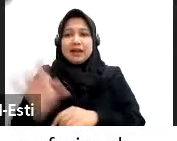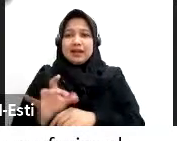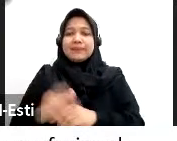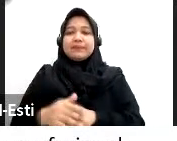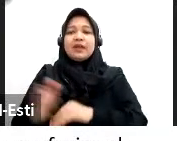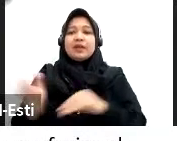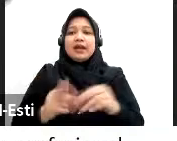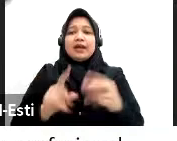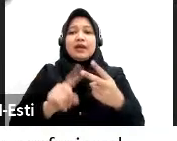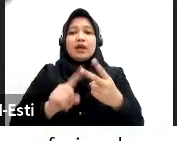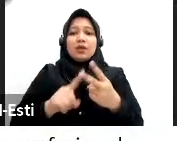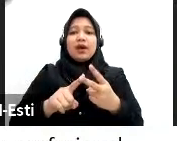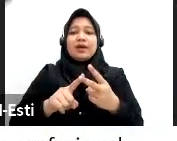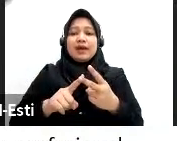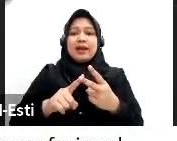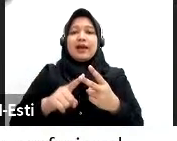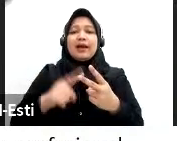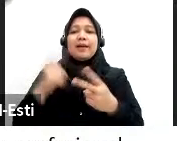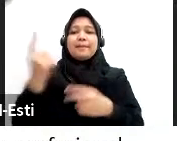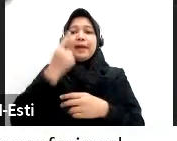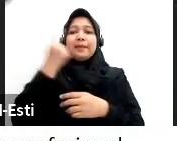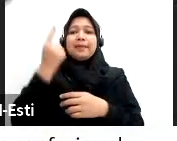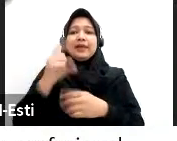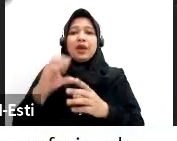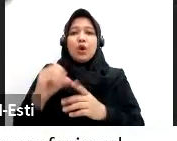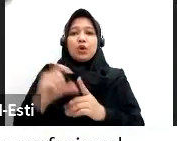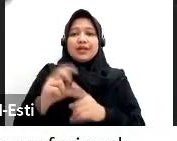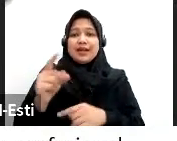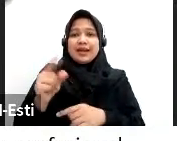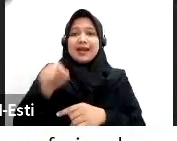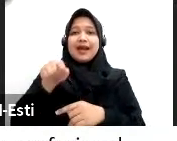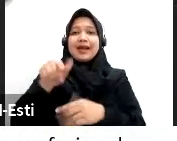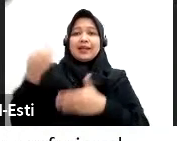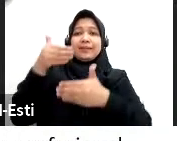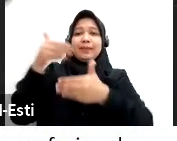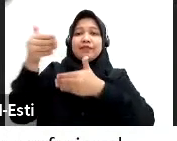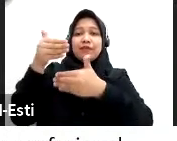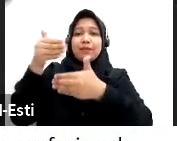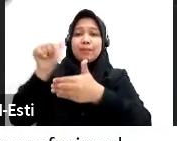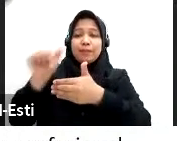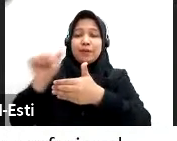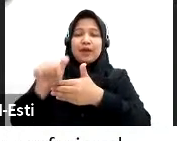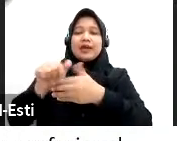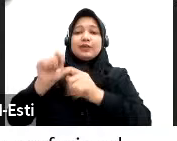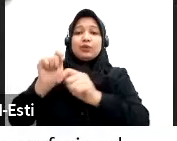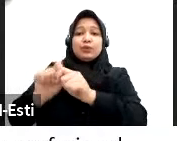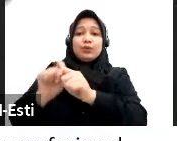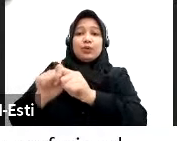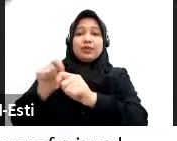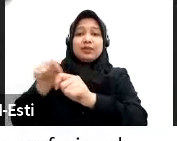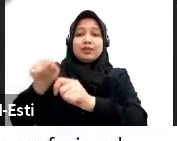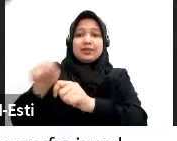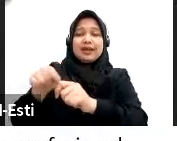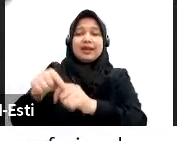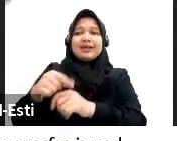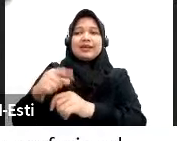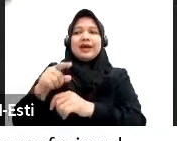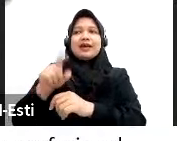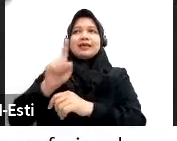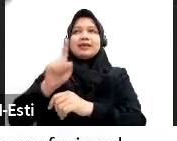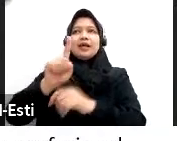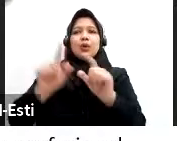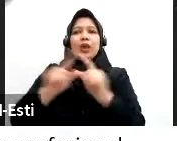kedua adalah pabrik codiad atau platform lebih air yang kemudian di bentuk oleh satu lembaga